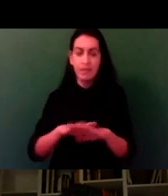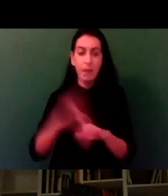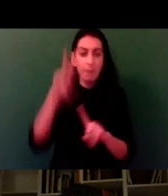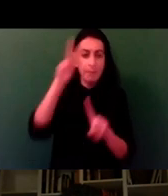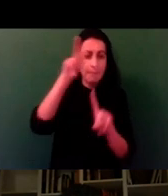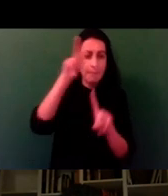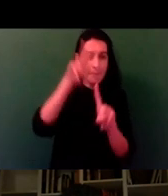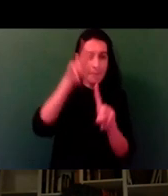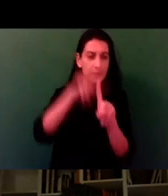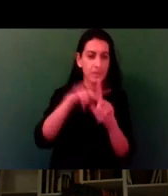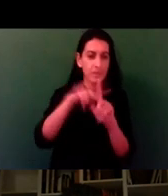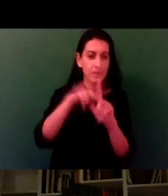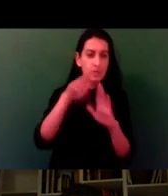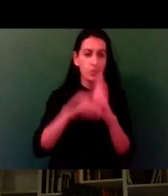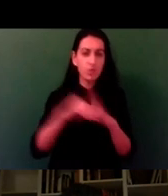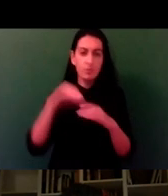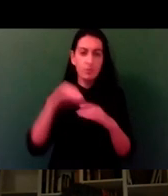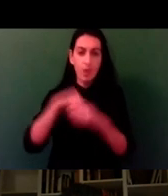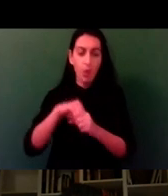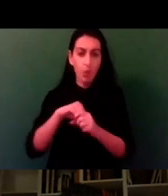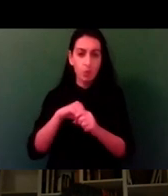yere doğru gider mi diye böyle bir